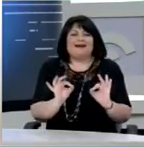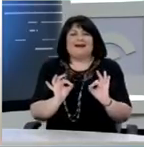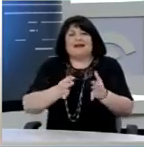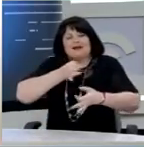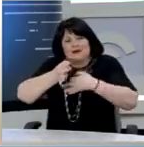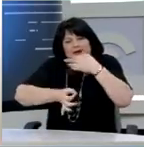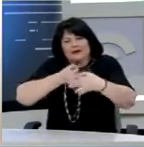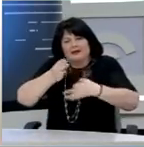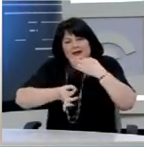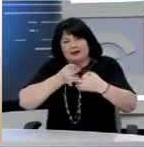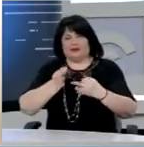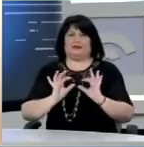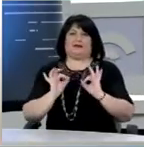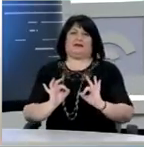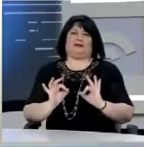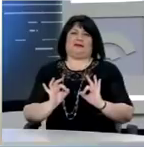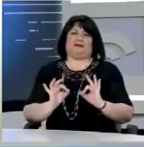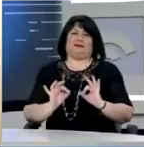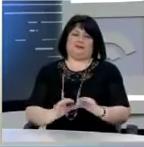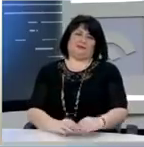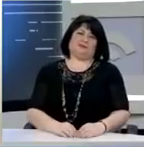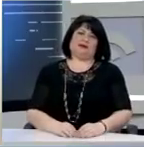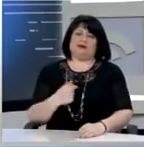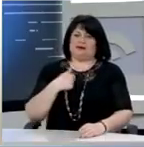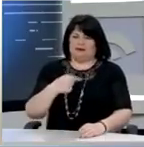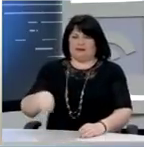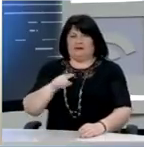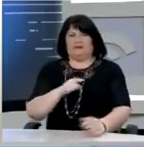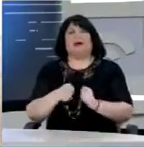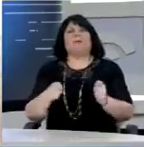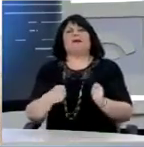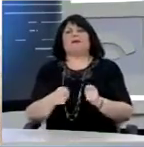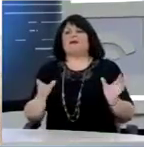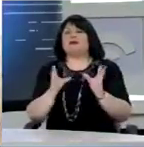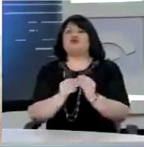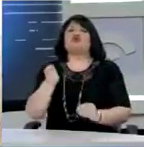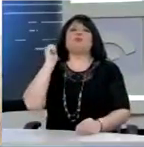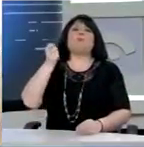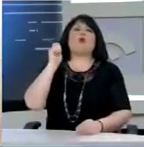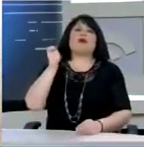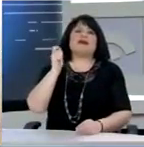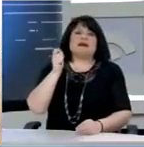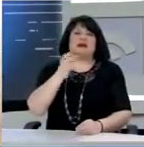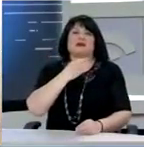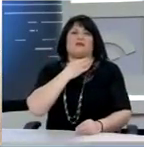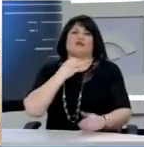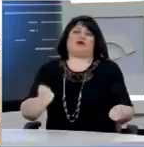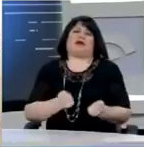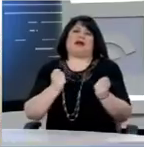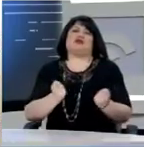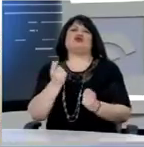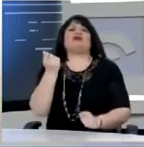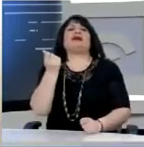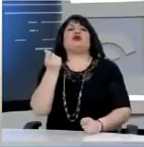τα αποτυπώσω. Εμείς, λοιπόν, μέτρα πολιτικής, χρήσιμα στην